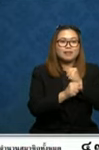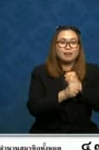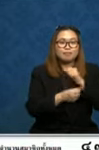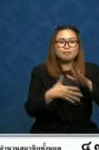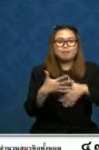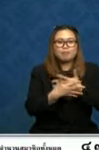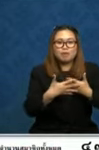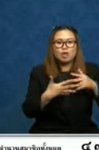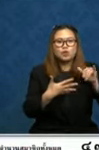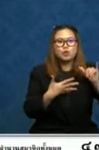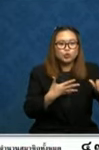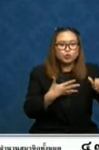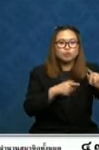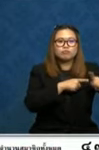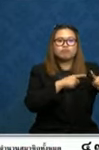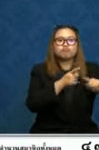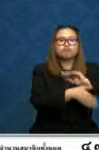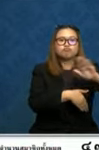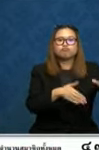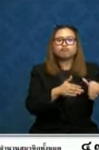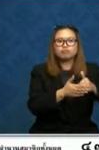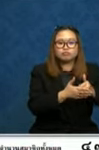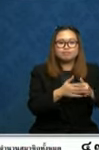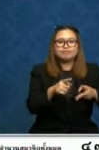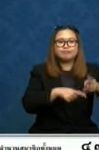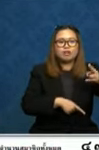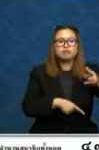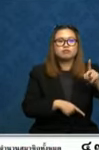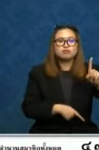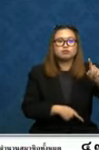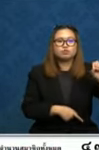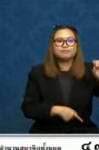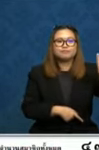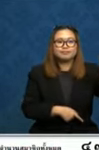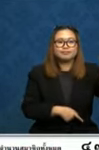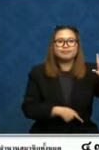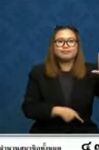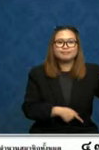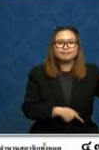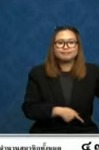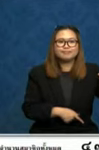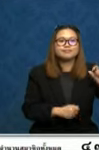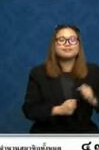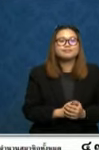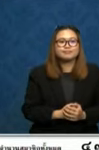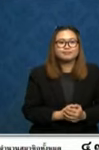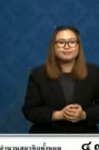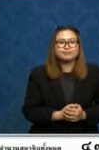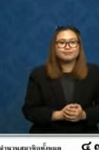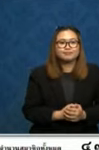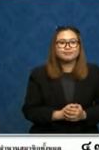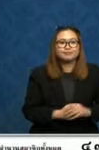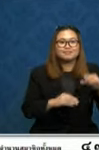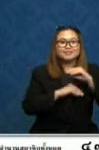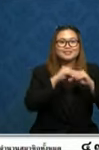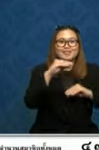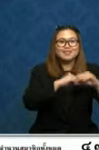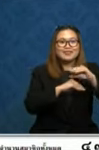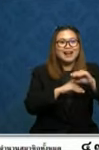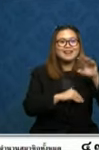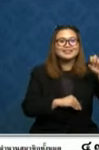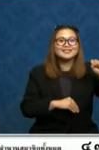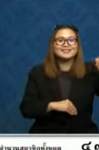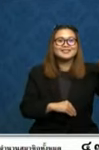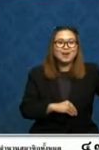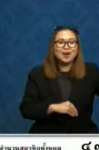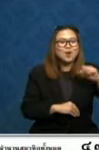สตร์อีก3กรรมาธิการเสนอตัดไป108ใน108ล้านนั้นนี่นะครับมีโครงการที่ท่านสสวิ